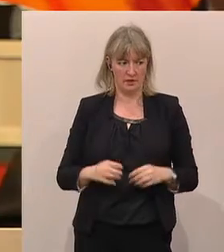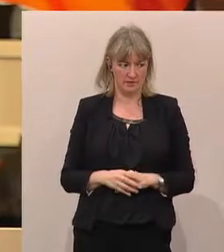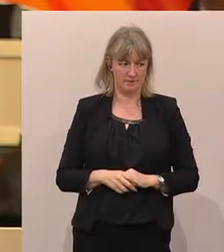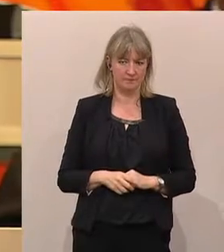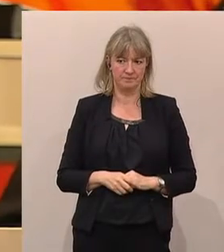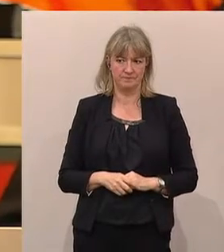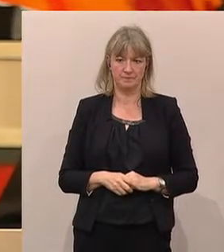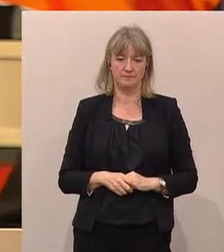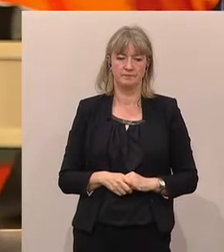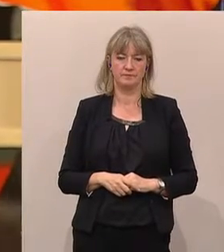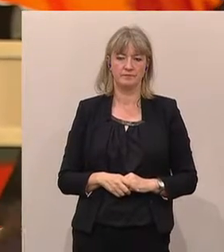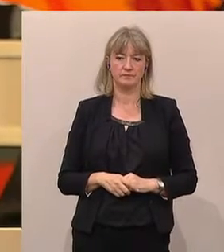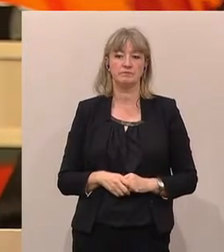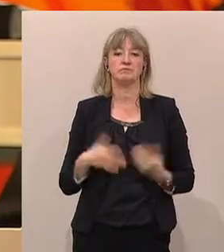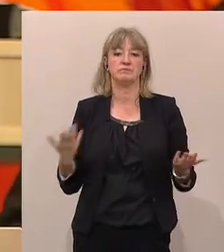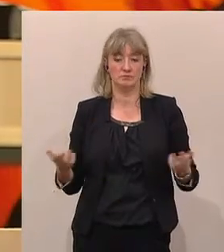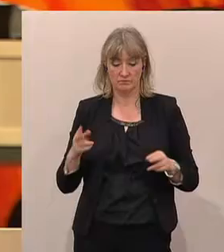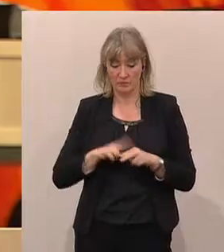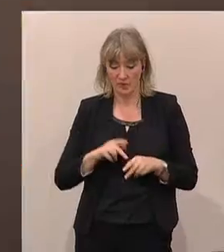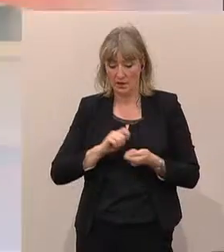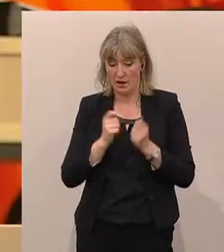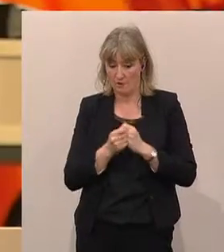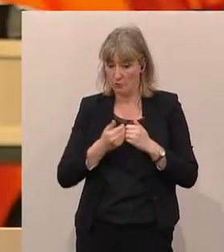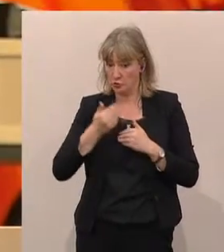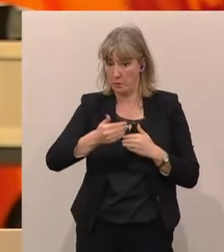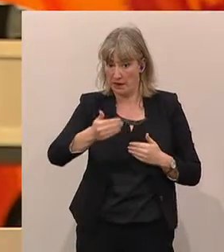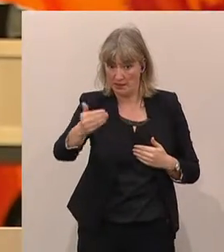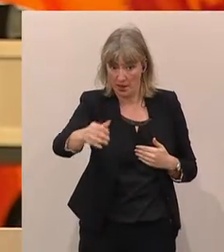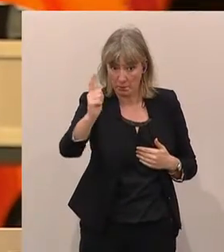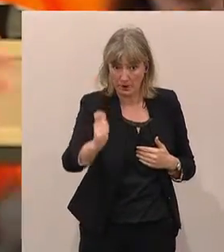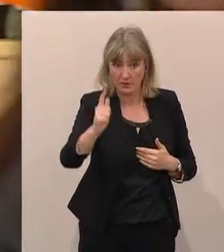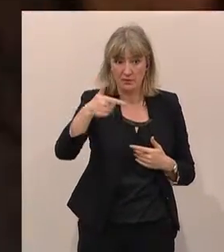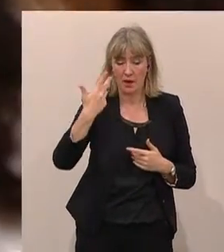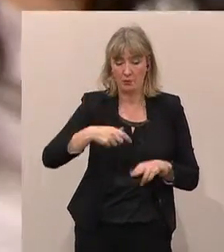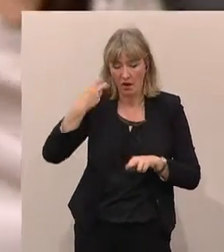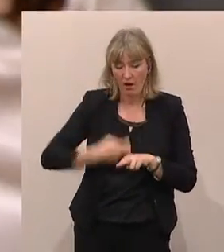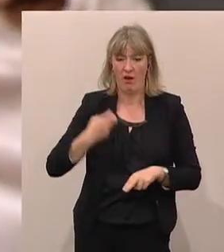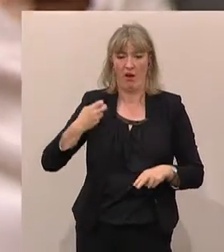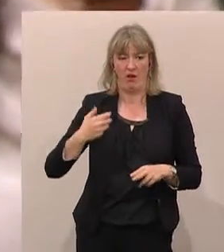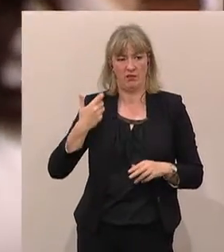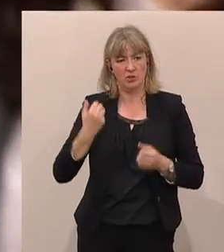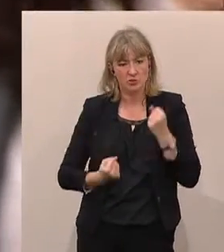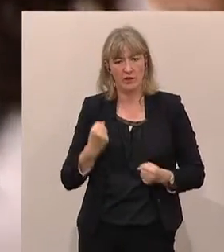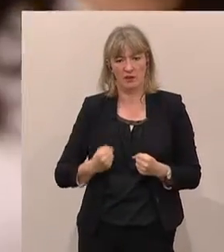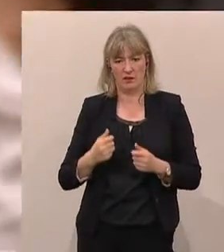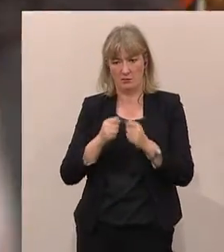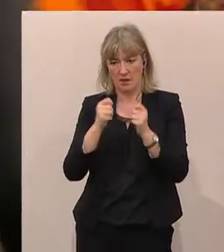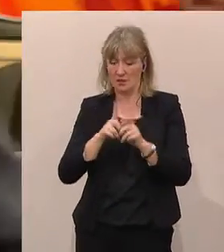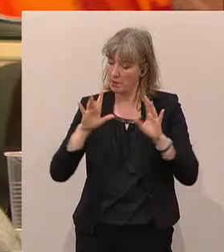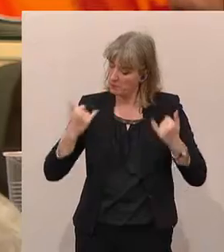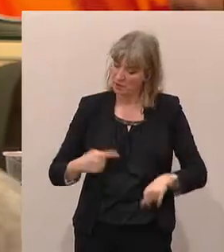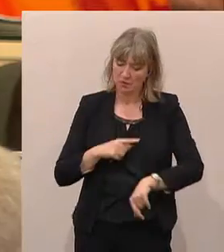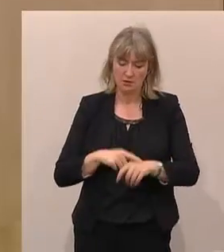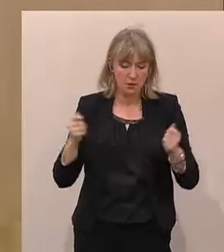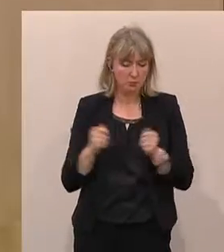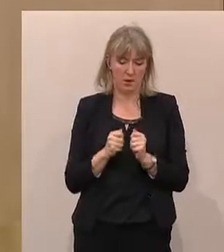Je später wir Reformen angehen, desto schwieriger und desto härter sind die Maßnahmen. Und jetzt ist der richtige